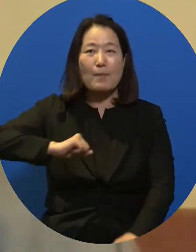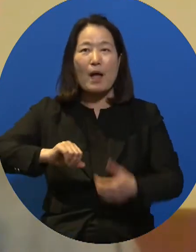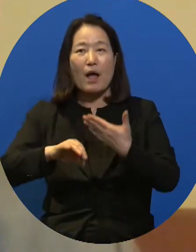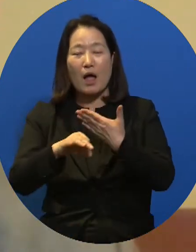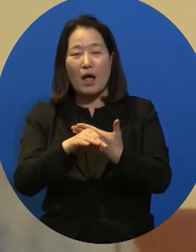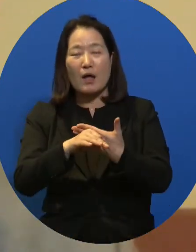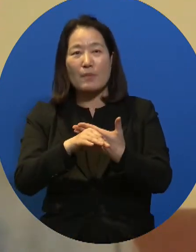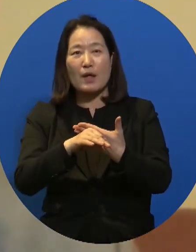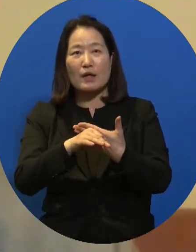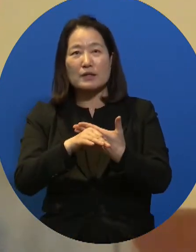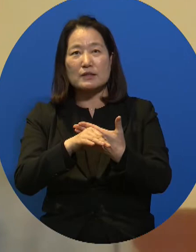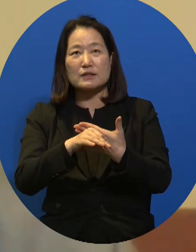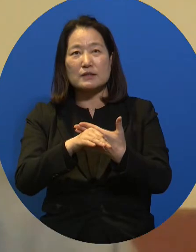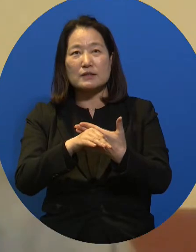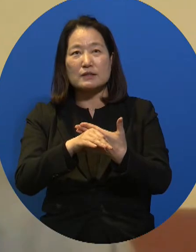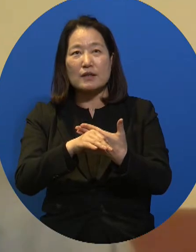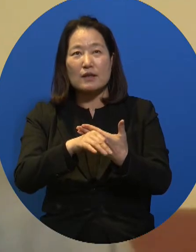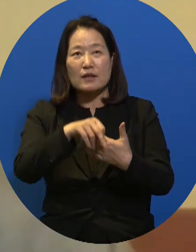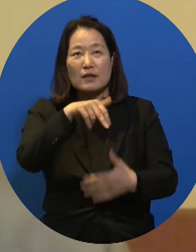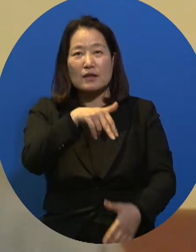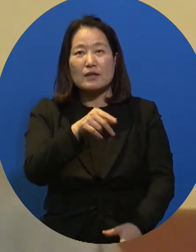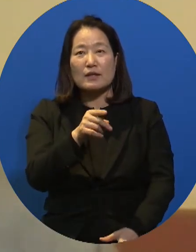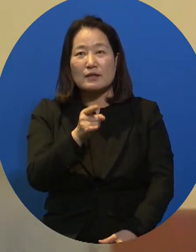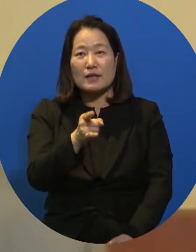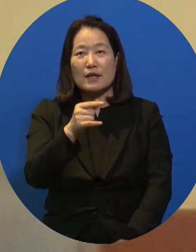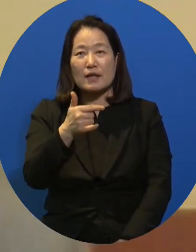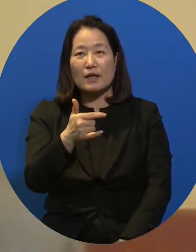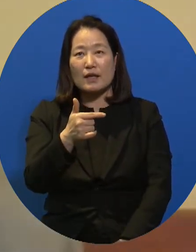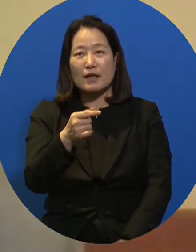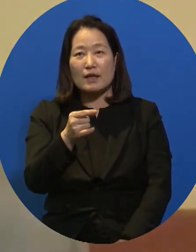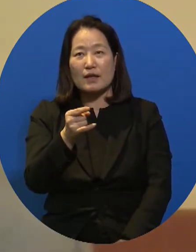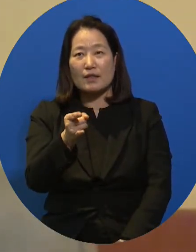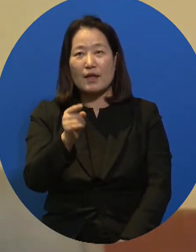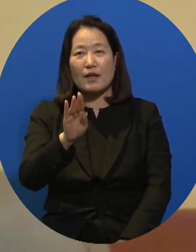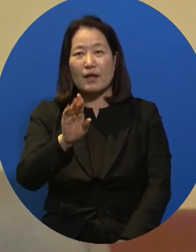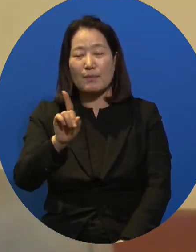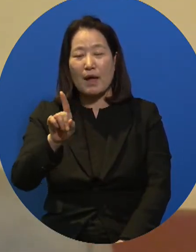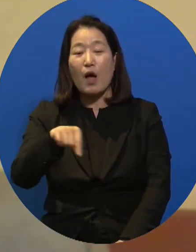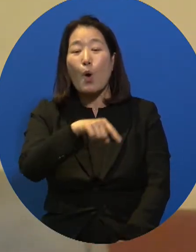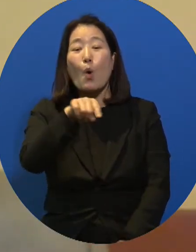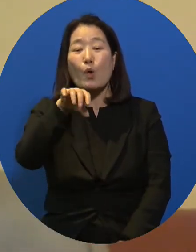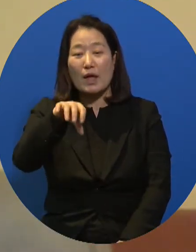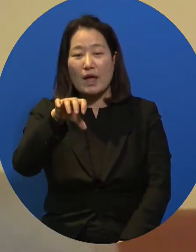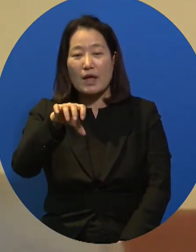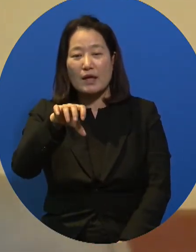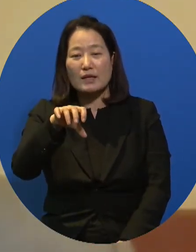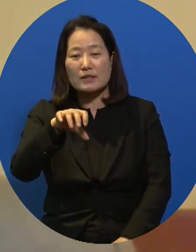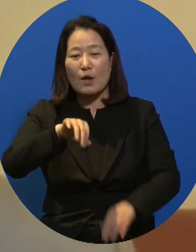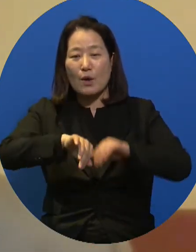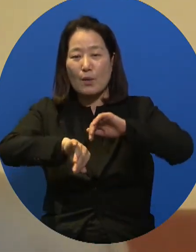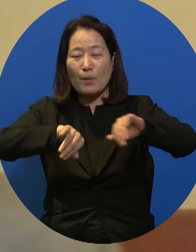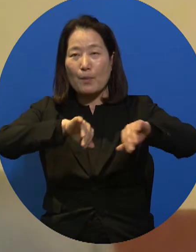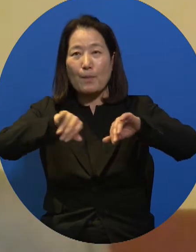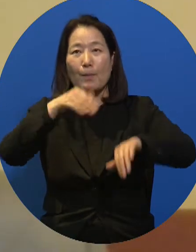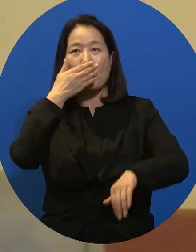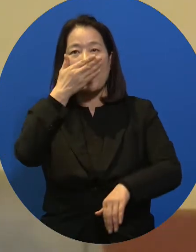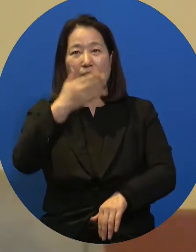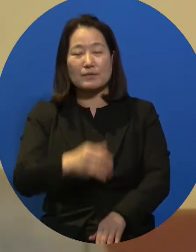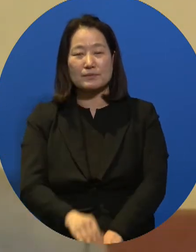직접 진정을 하고 이를 소명할 수 있는 기회가 생기는 것이기 때문입니다.